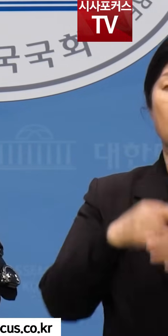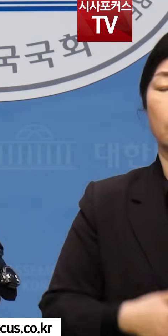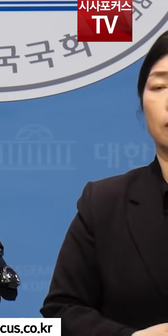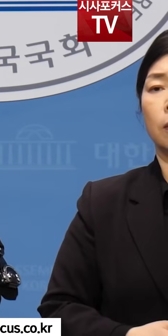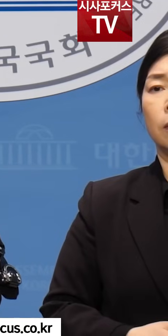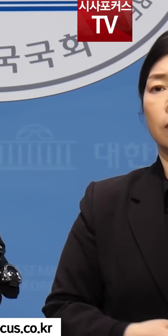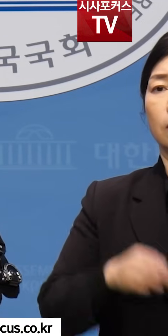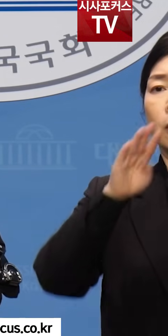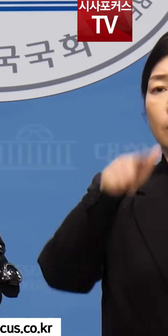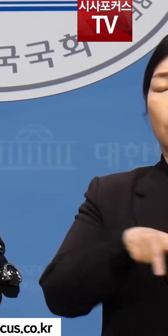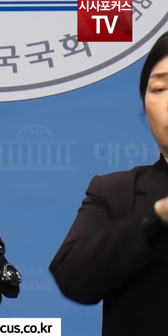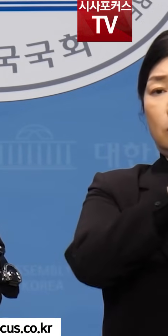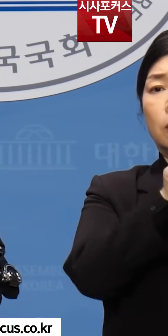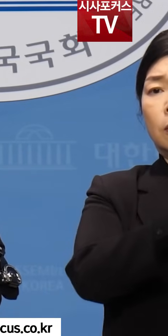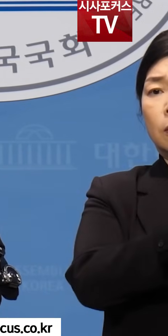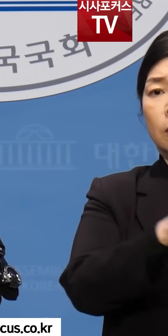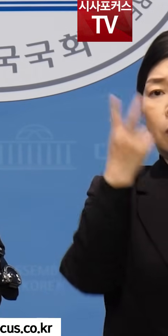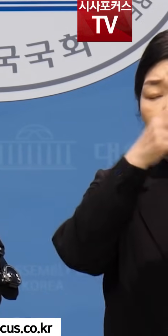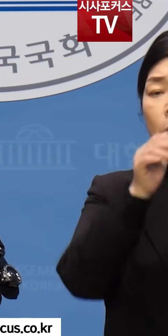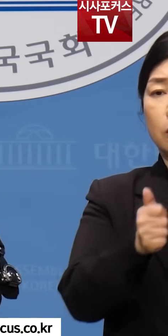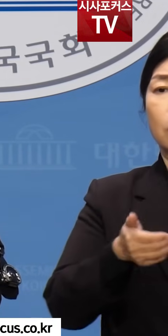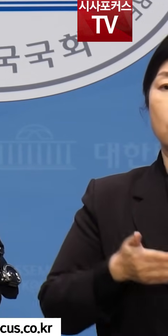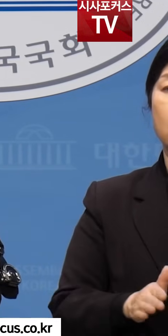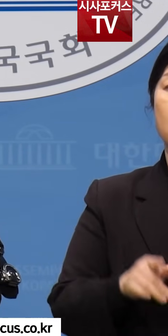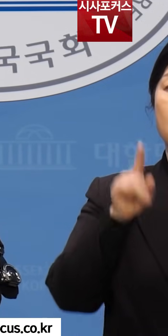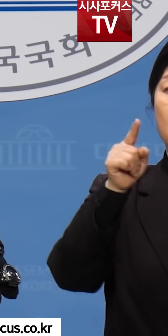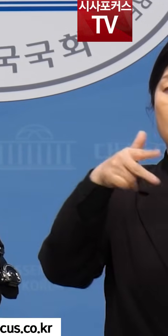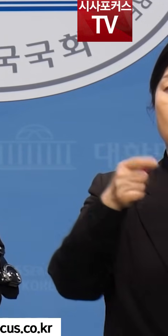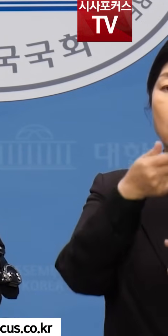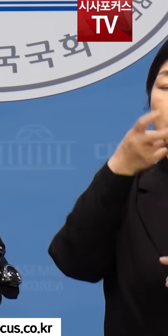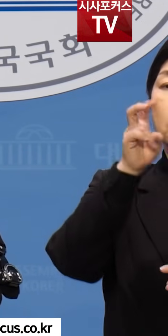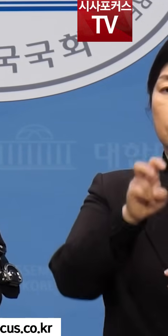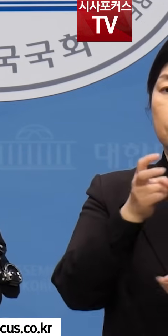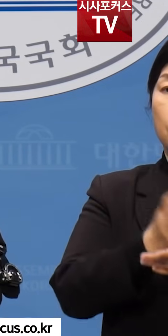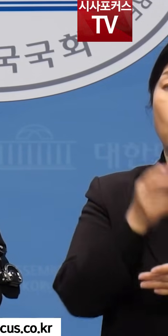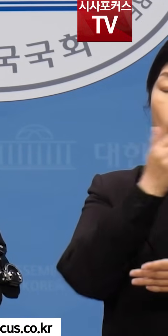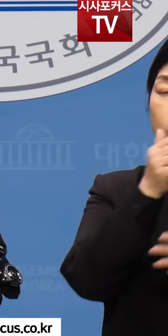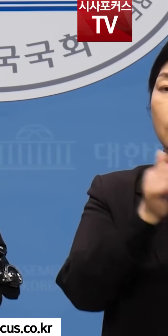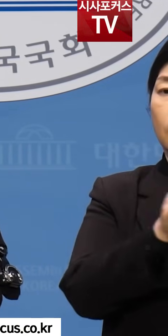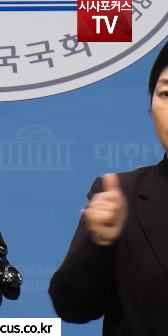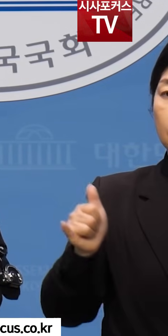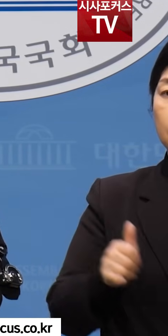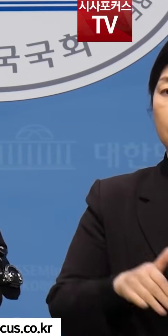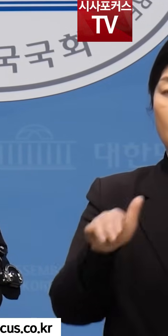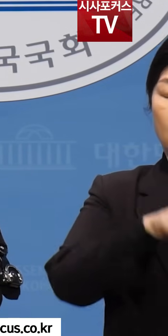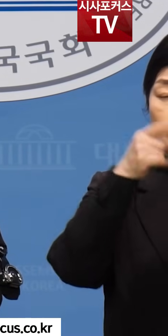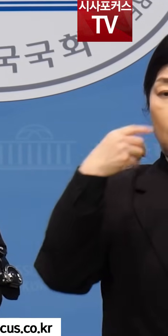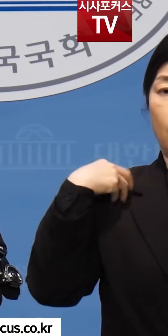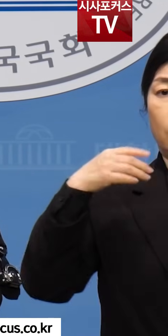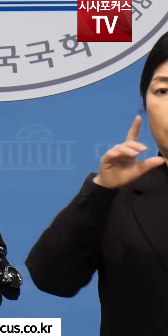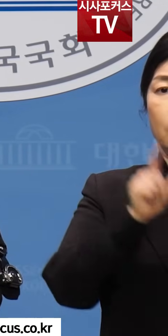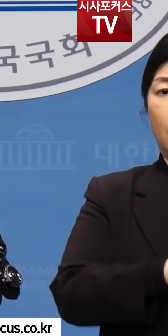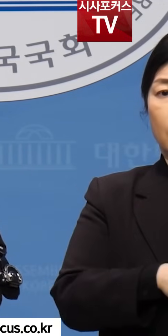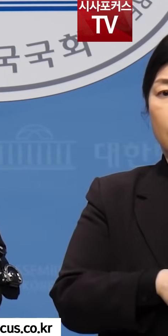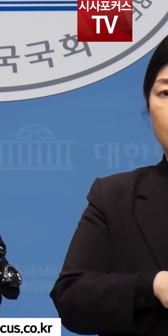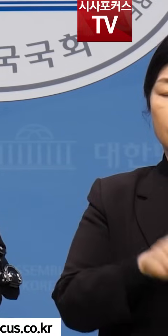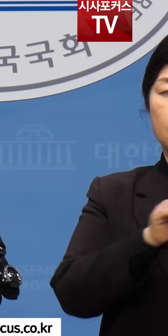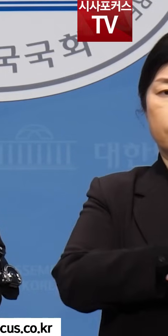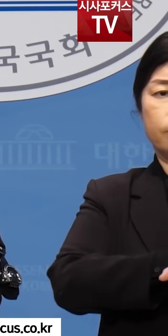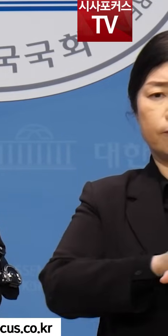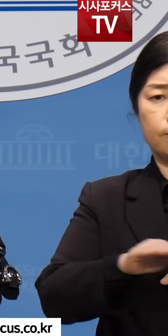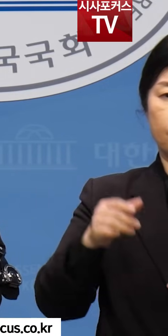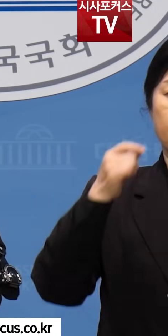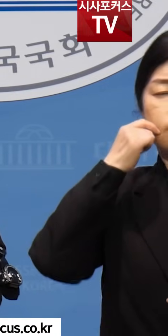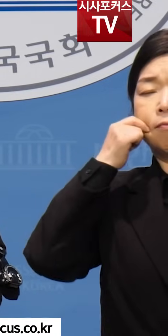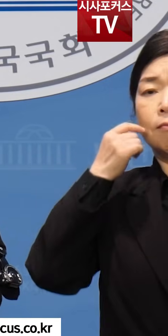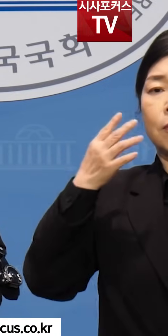박 후보의 남편은 검사장 출신인 이종근 변호사로 문재인 정부 시절 잘 나가는 검사